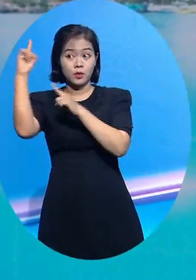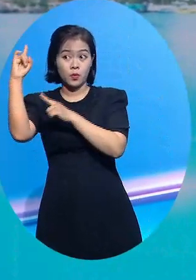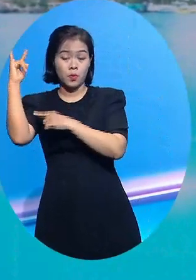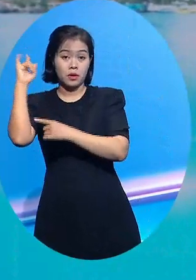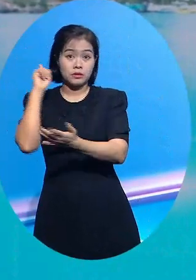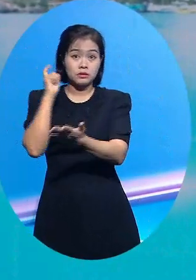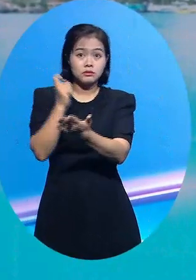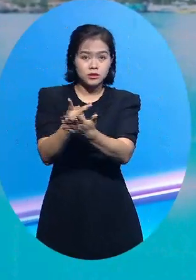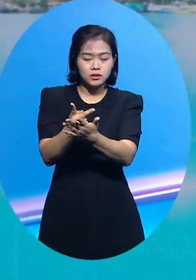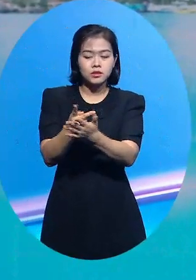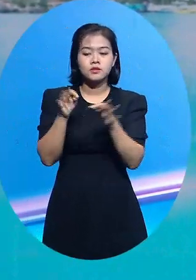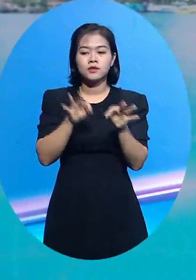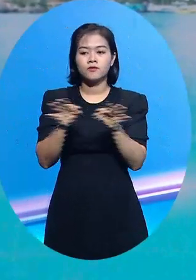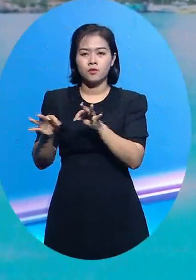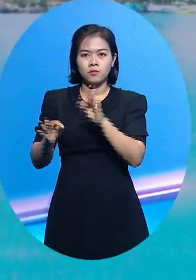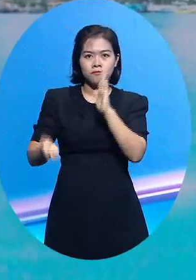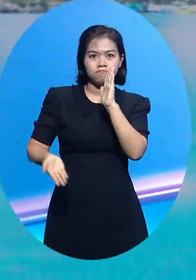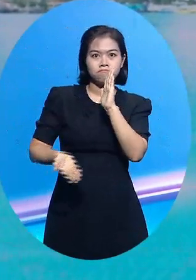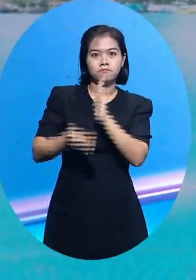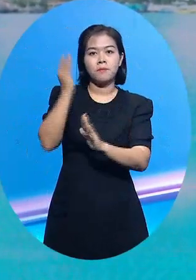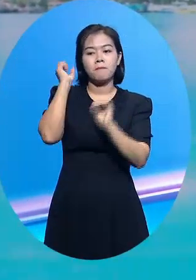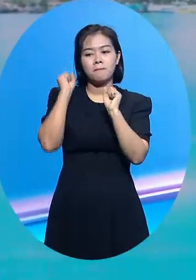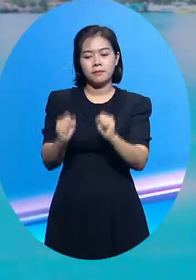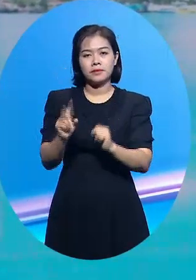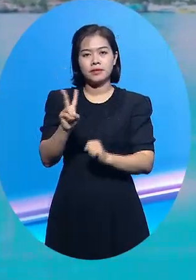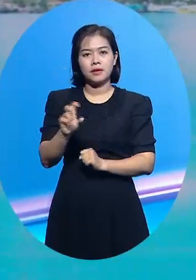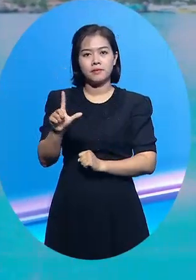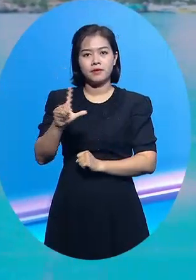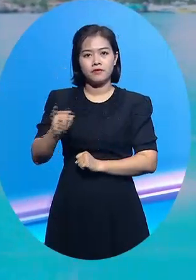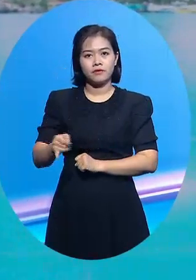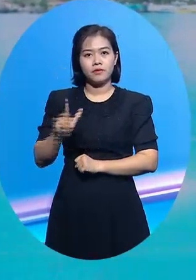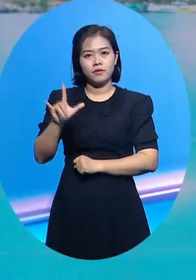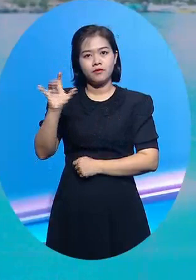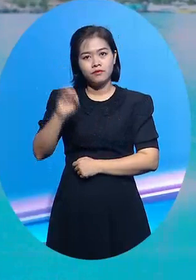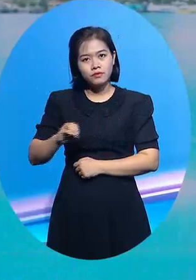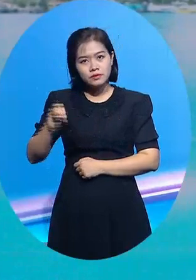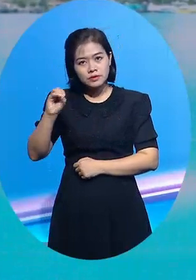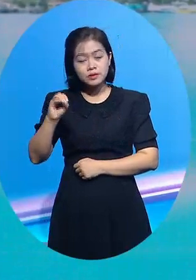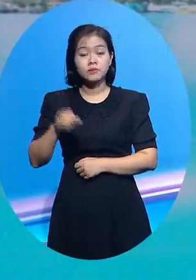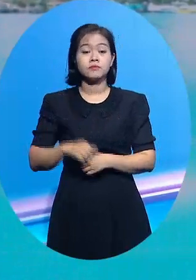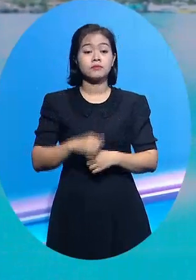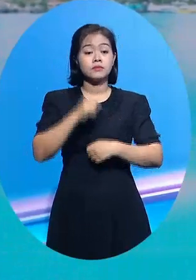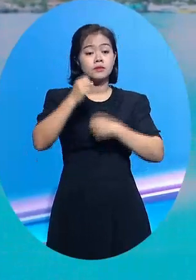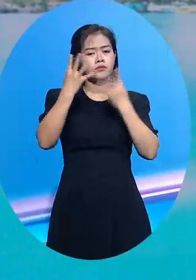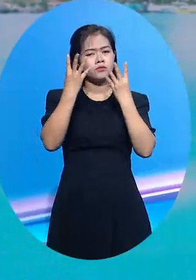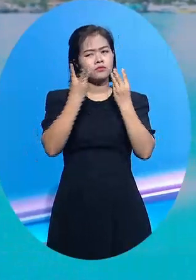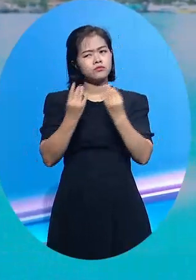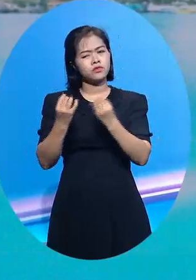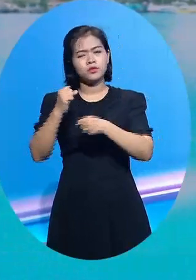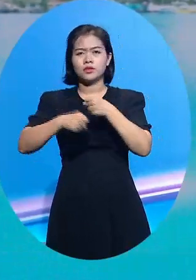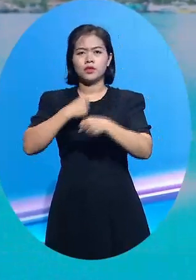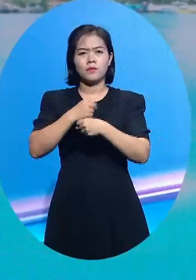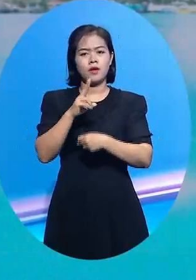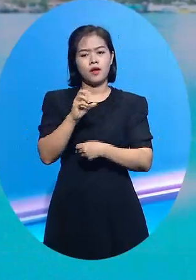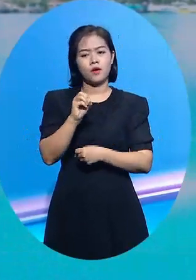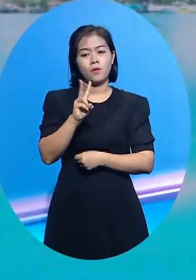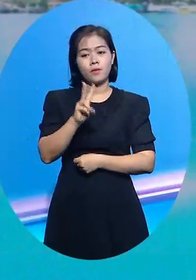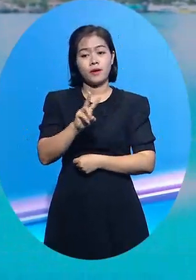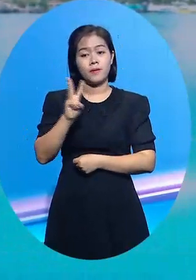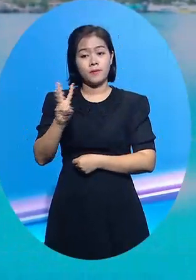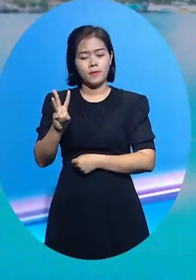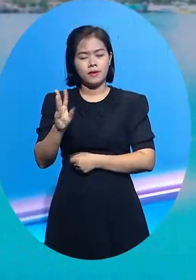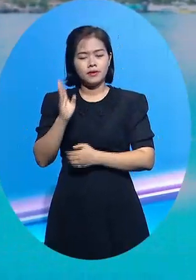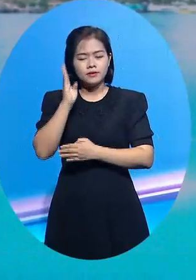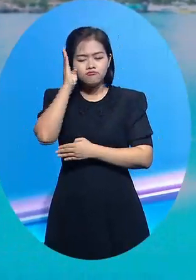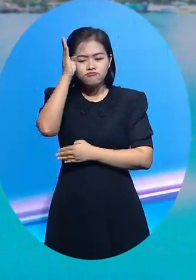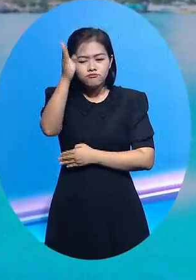trội 27,7%. Dự báo năm 2023, vốn FDI đăng ký sẽ còn tiếp tục tăng trong bối cảnh hạ nhiệt căng thẳng